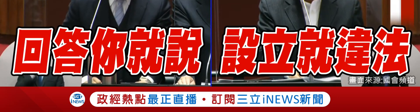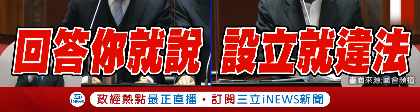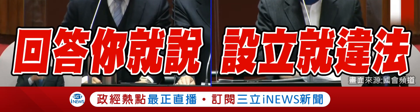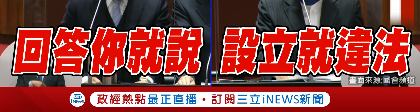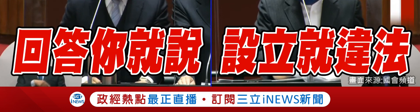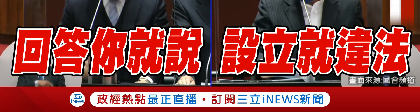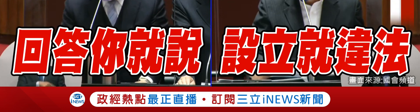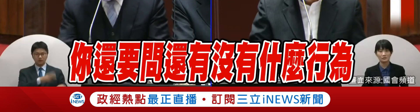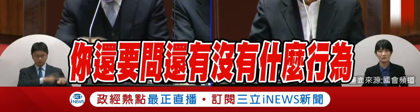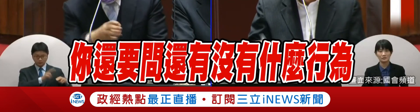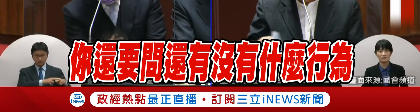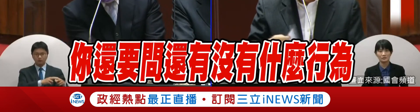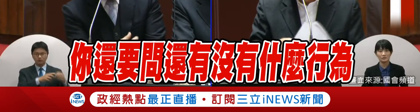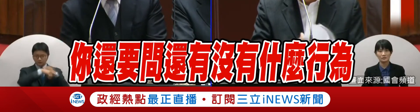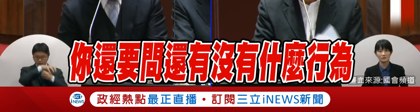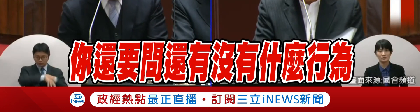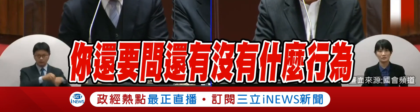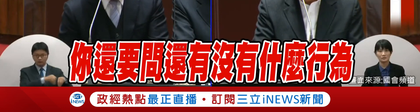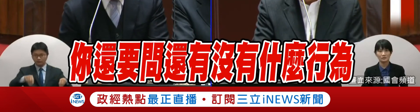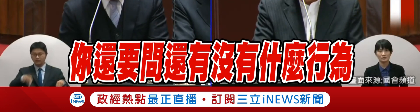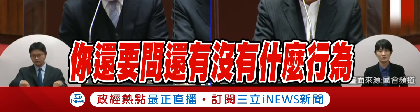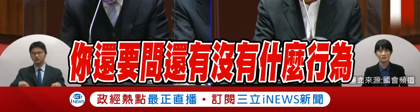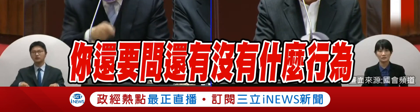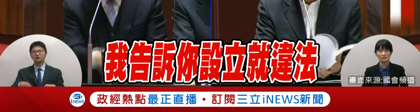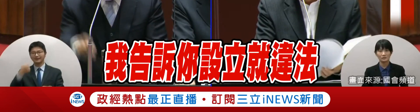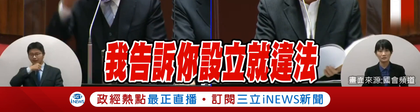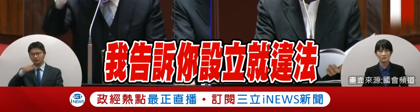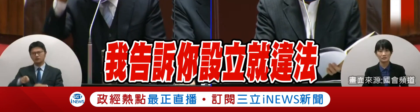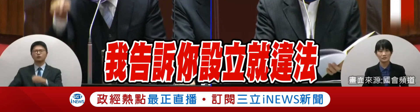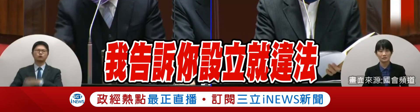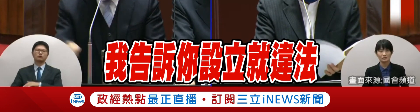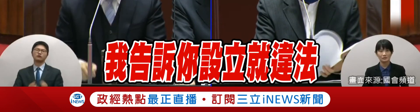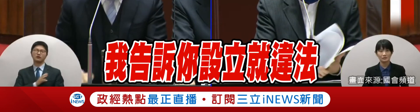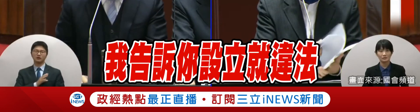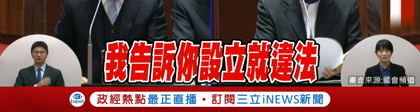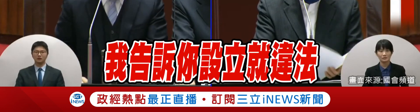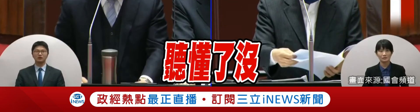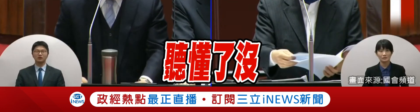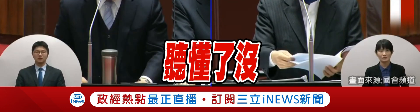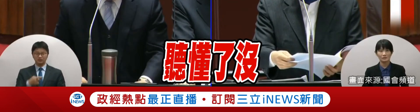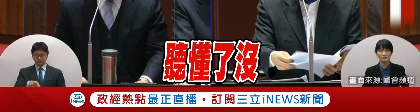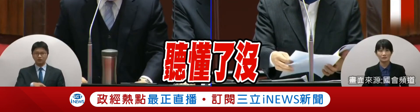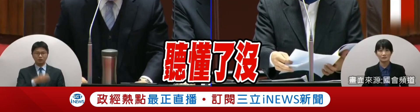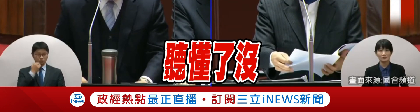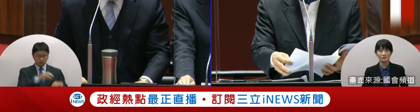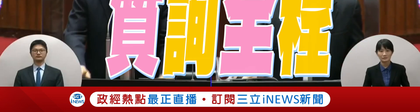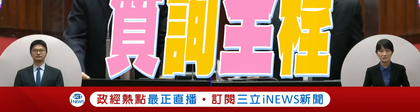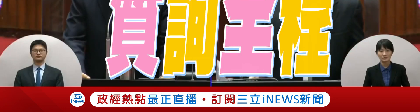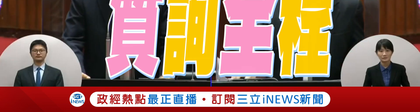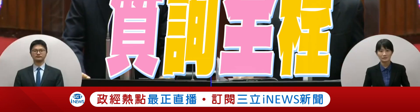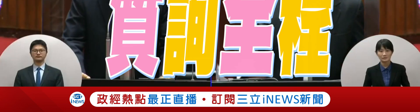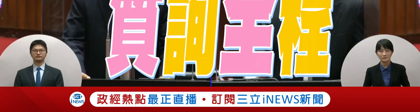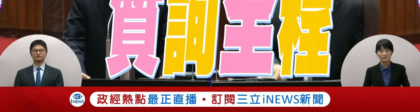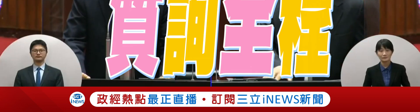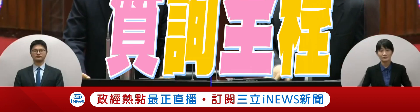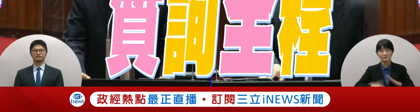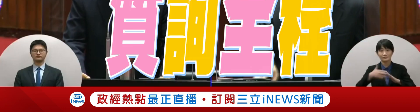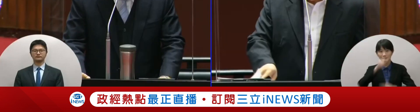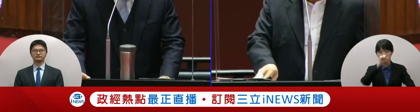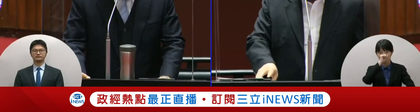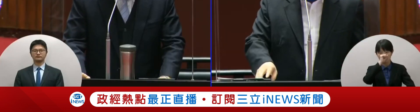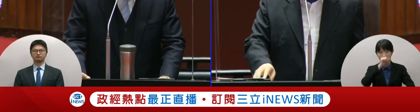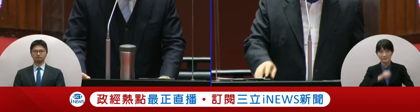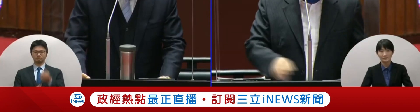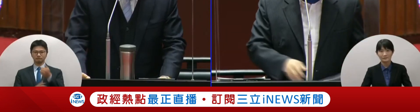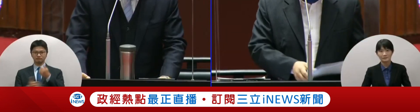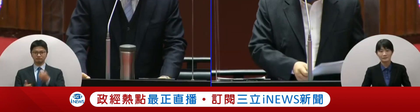违法嘛，你要问还有没有什么行为违法？我告诉你，设立就违法，听懂了没？ 院长好哈。